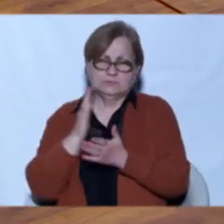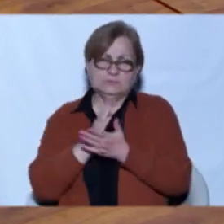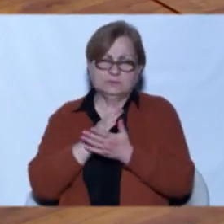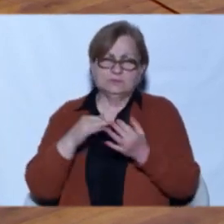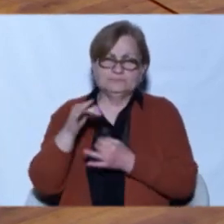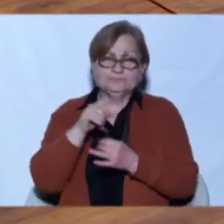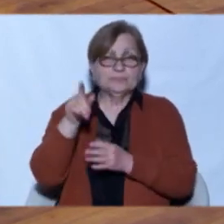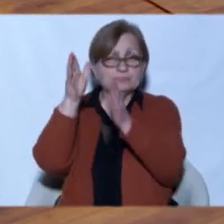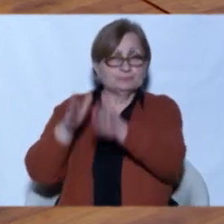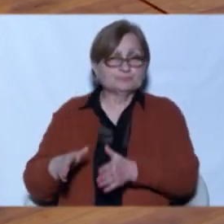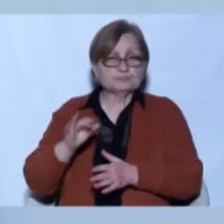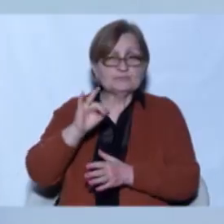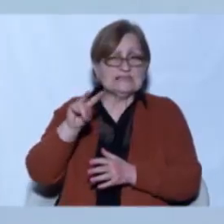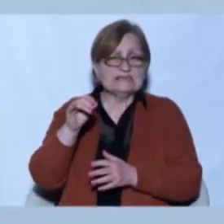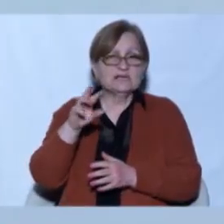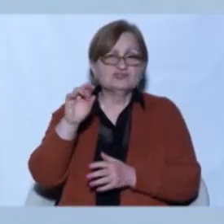საუბარი.